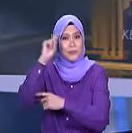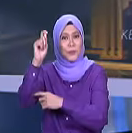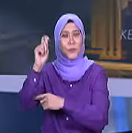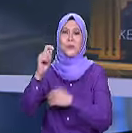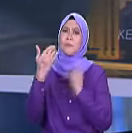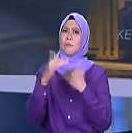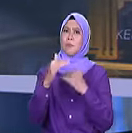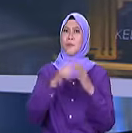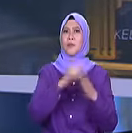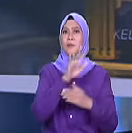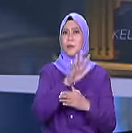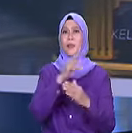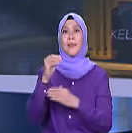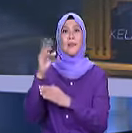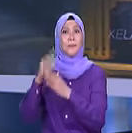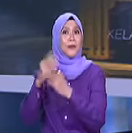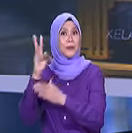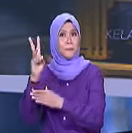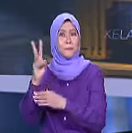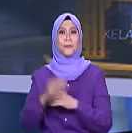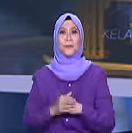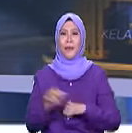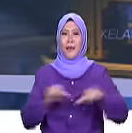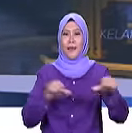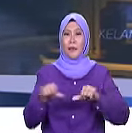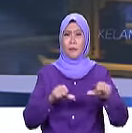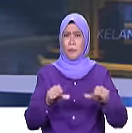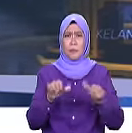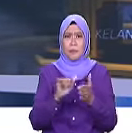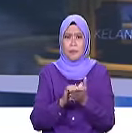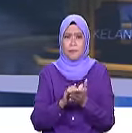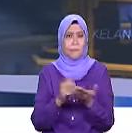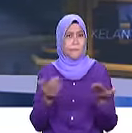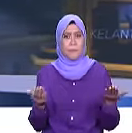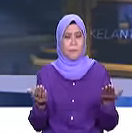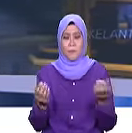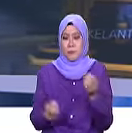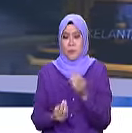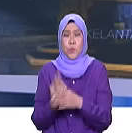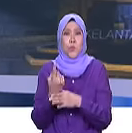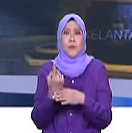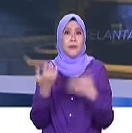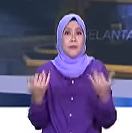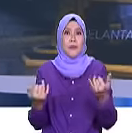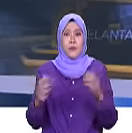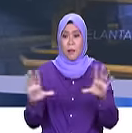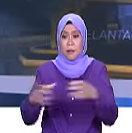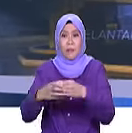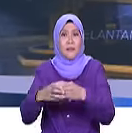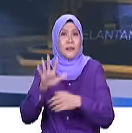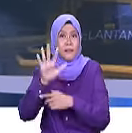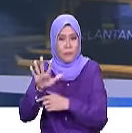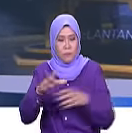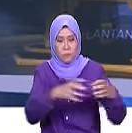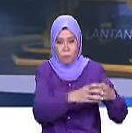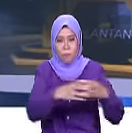bagi tempoh Mei dan Jun tahun ini. Aktiviti itu secara tidak langsung mencetuskan 5 kluster besar dalam